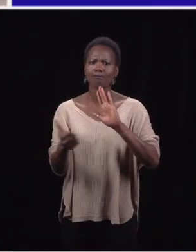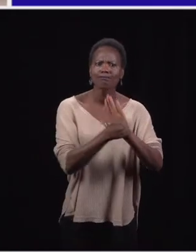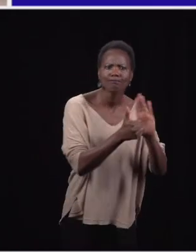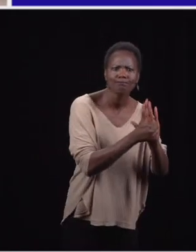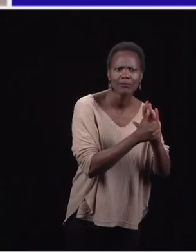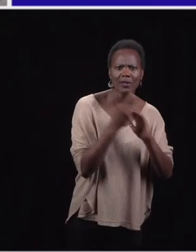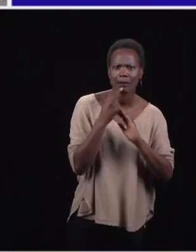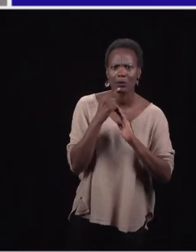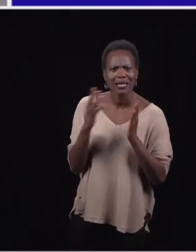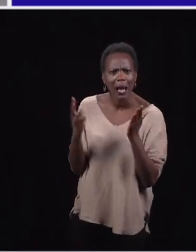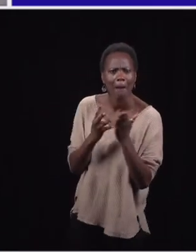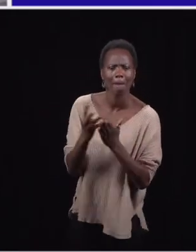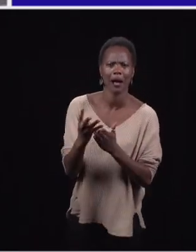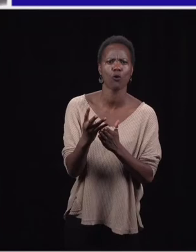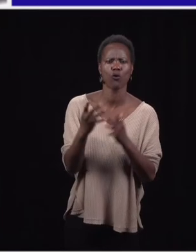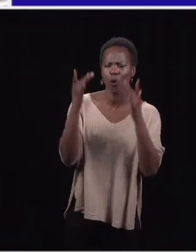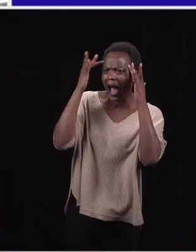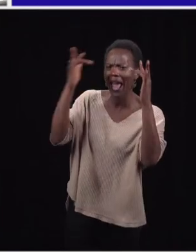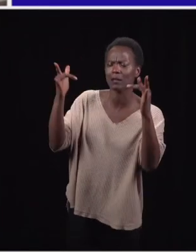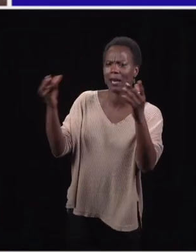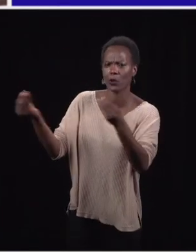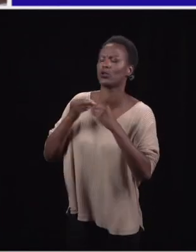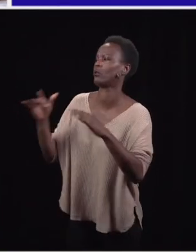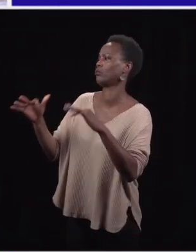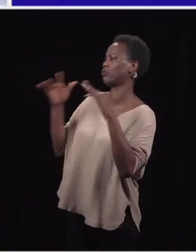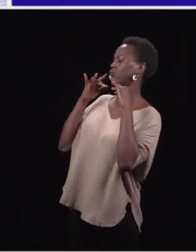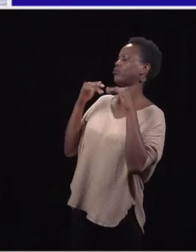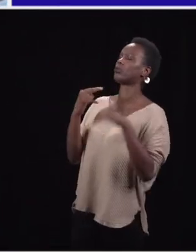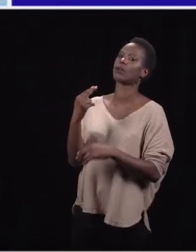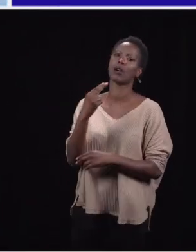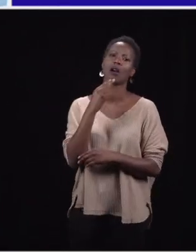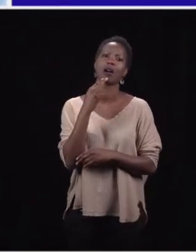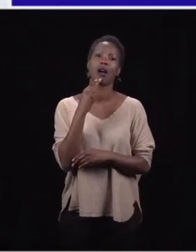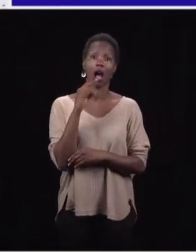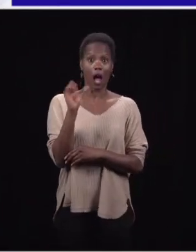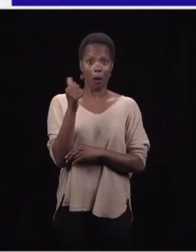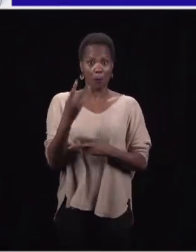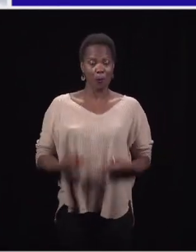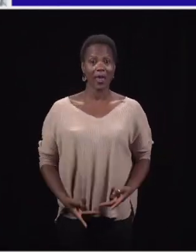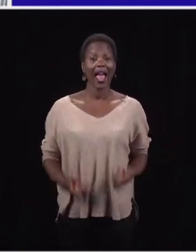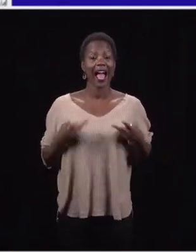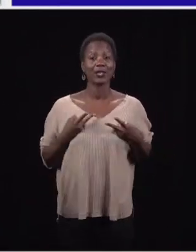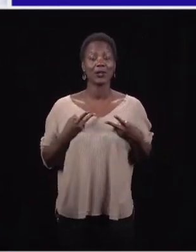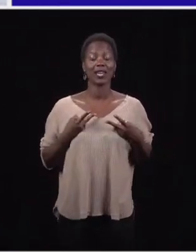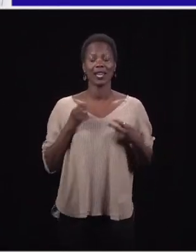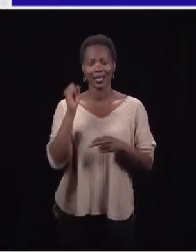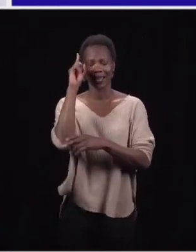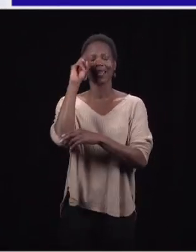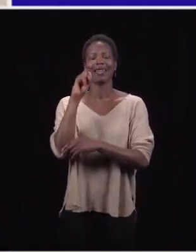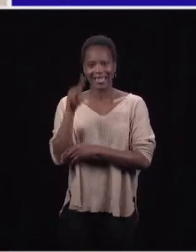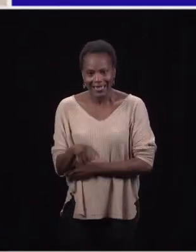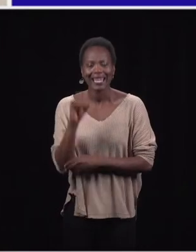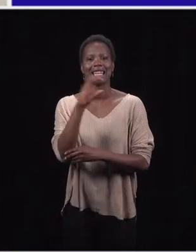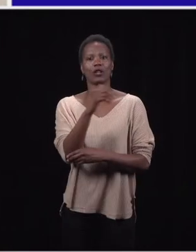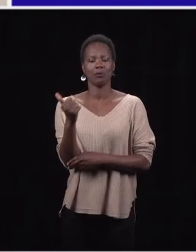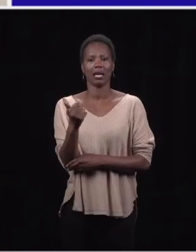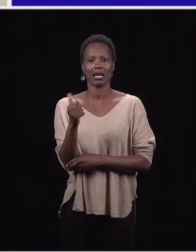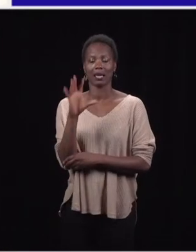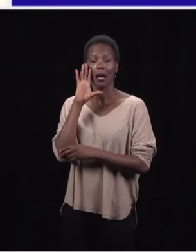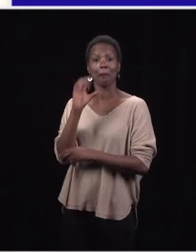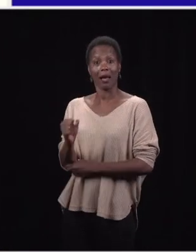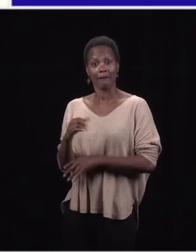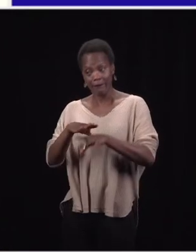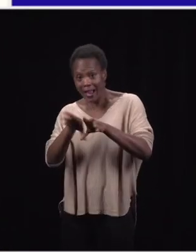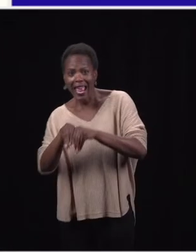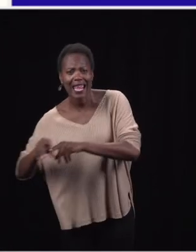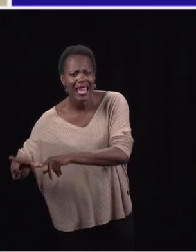leurs expériences c'est juste génial on continue aujourd'hui avec le démarrage des premiers ateliers du programme déclic numérique là toute l'équipe est sur le pont pour